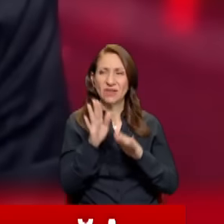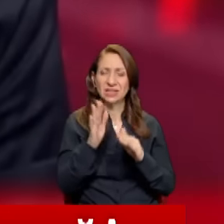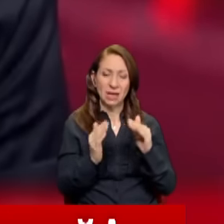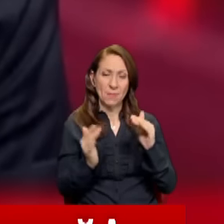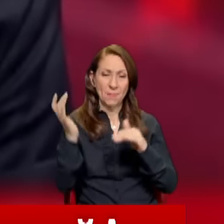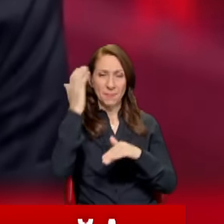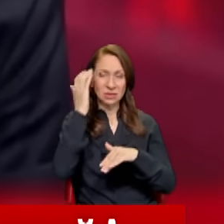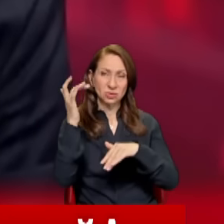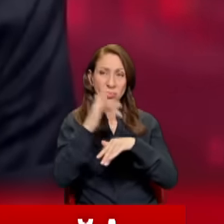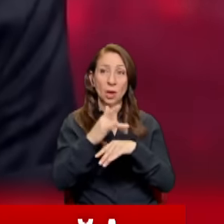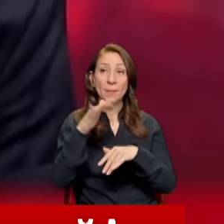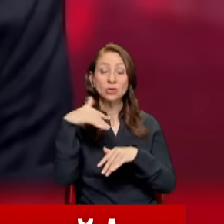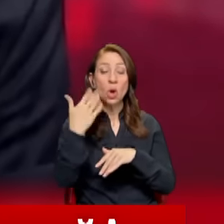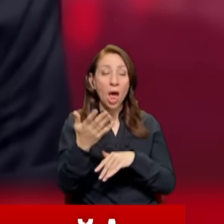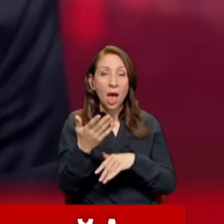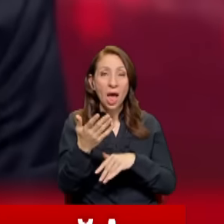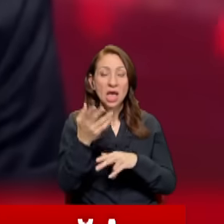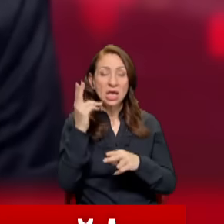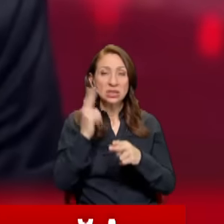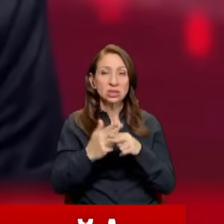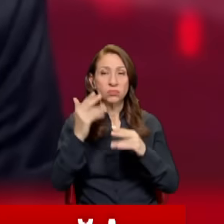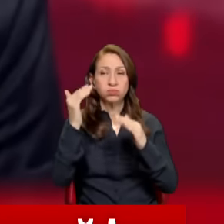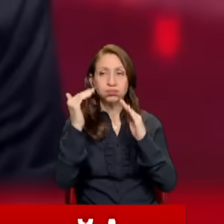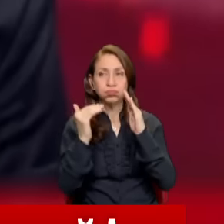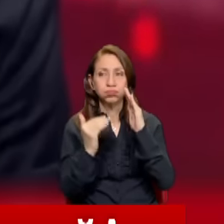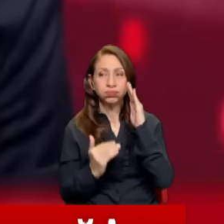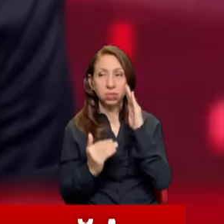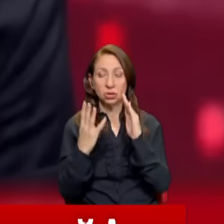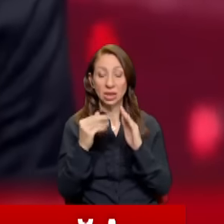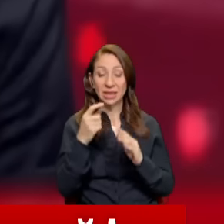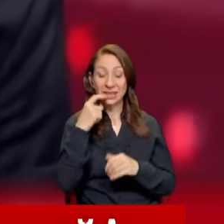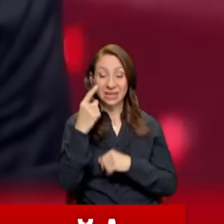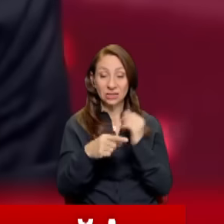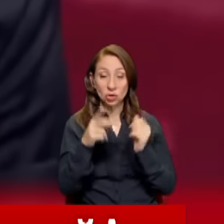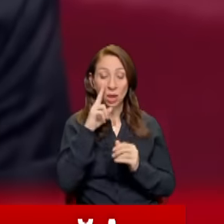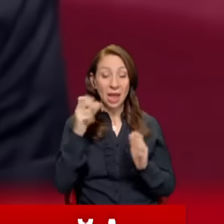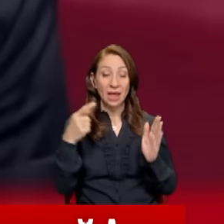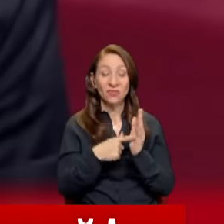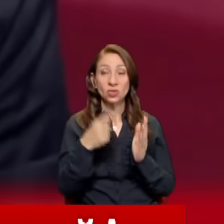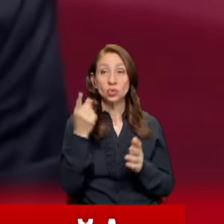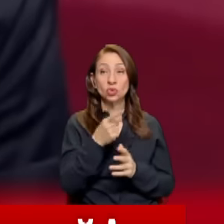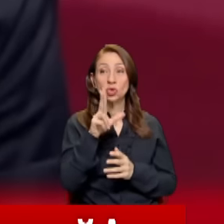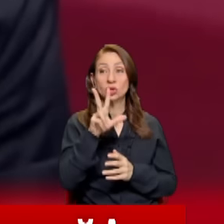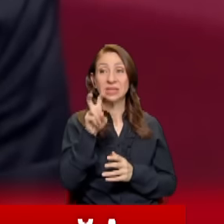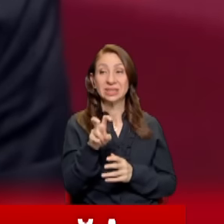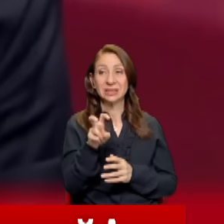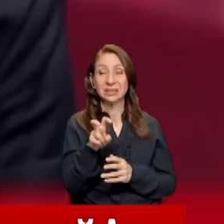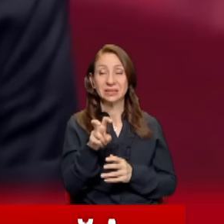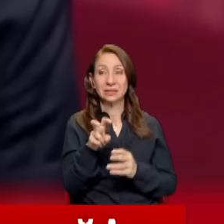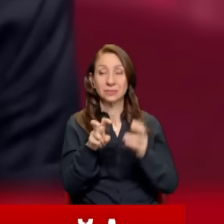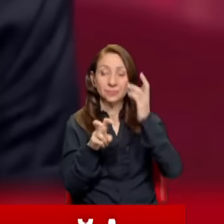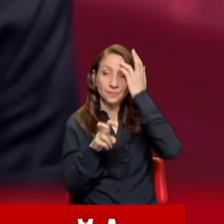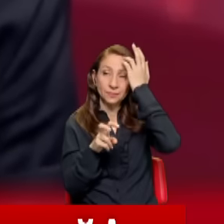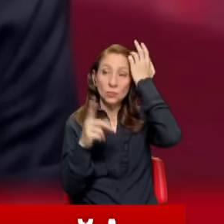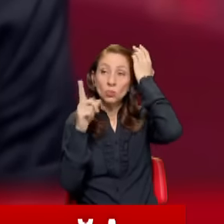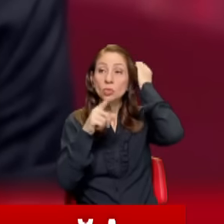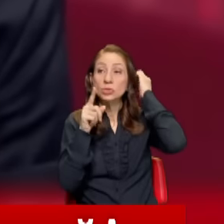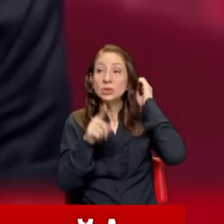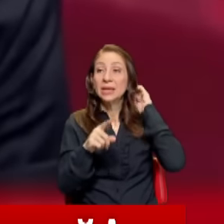zirveye çıkacak ama ondan sonra da hızlı bir düşüşe geçecek yıl sonu hedefimiz % 38